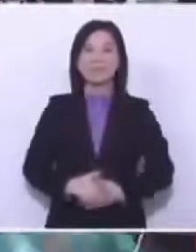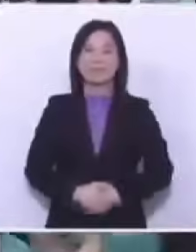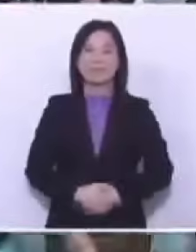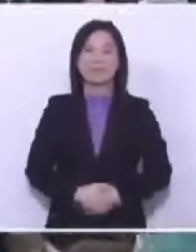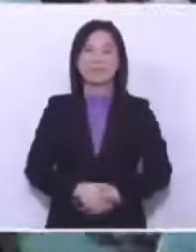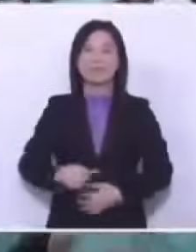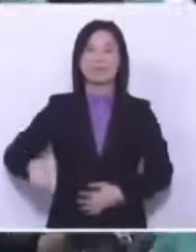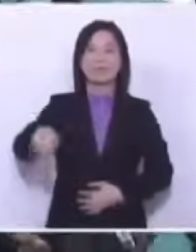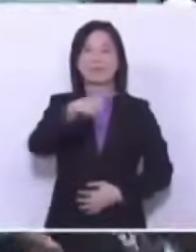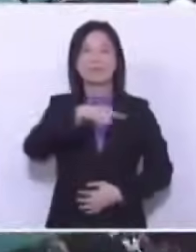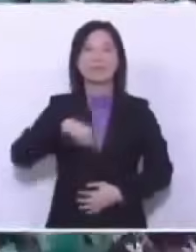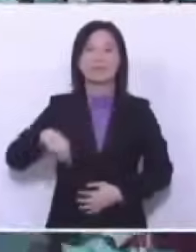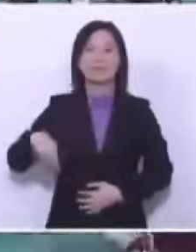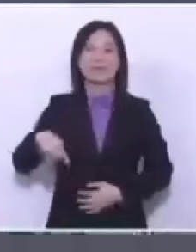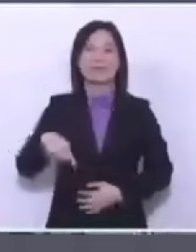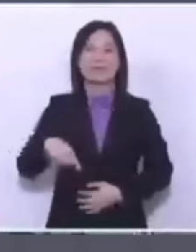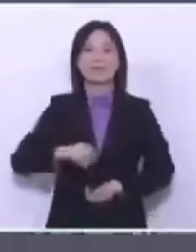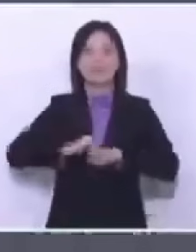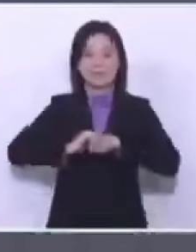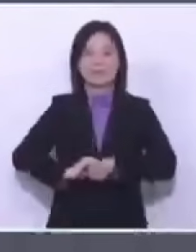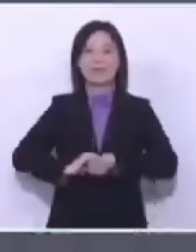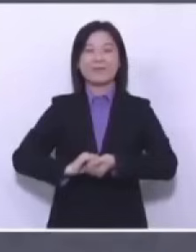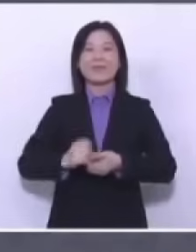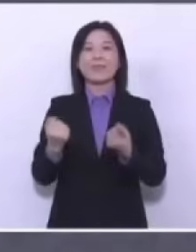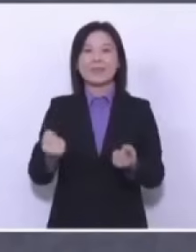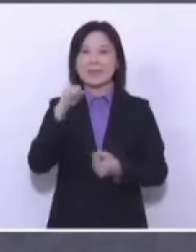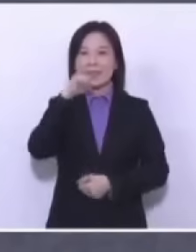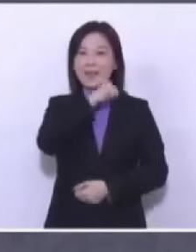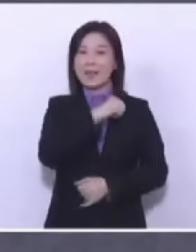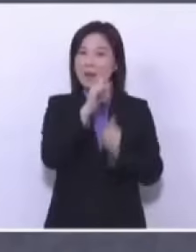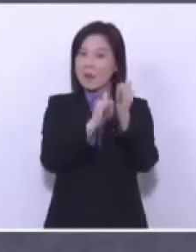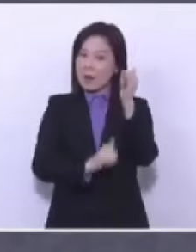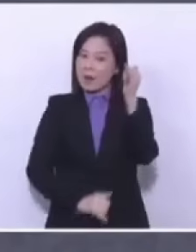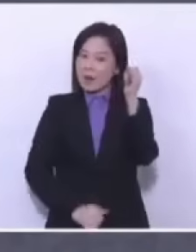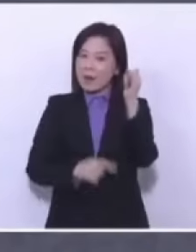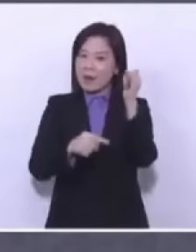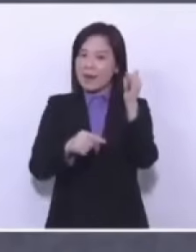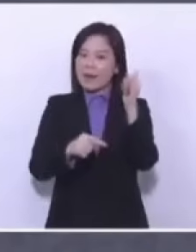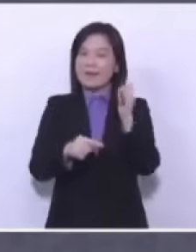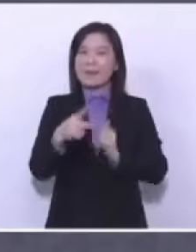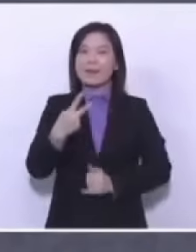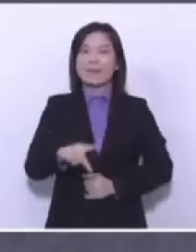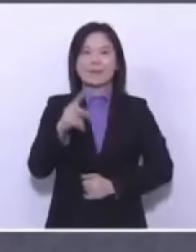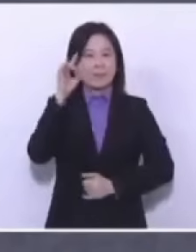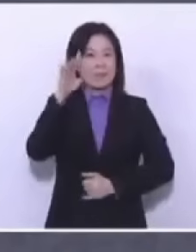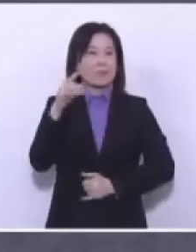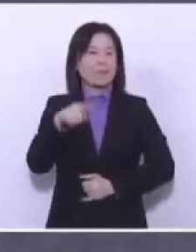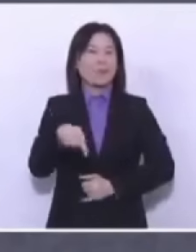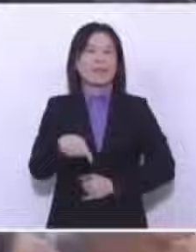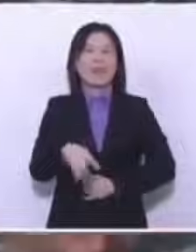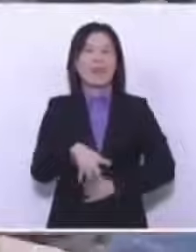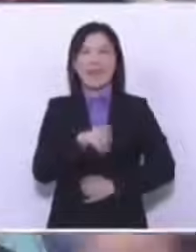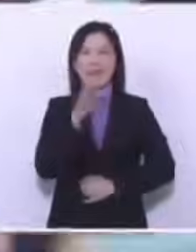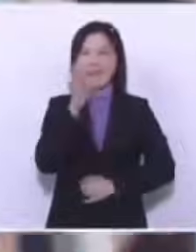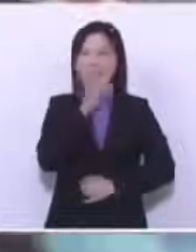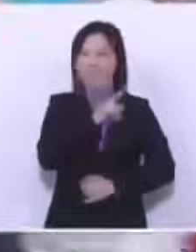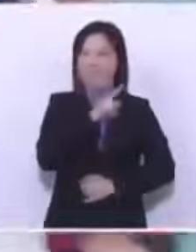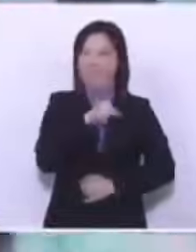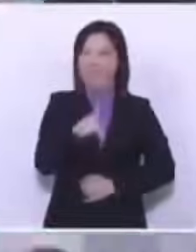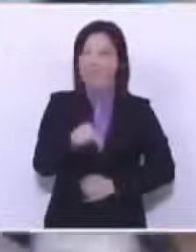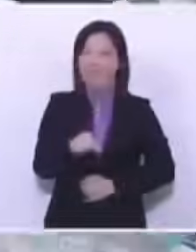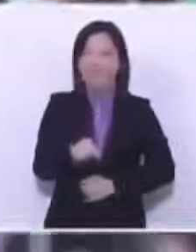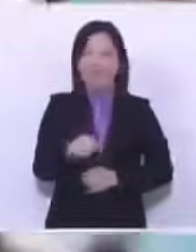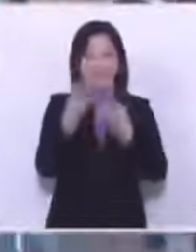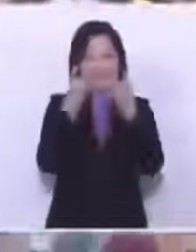我们一定会在台湾的历史再创造一次奇迹。